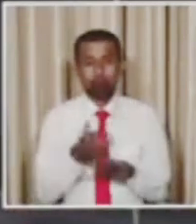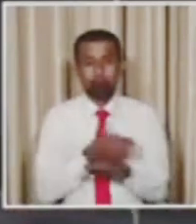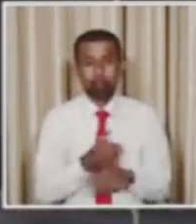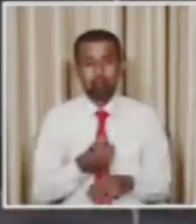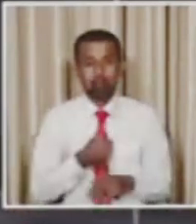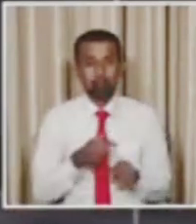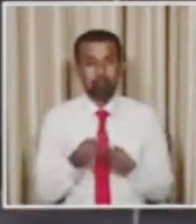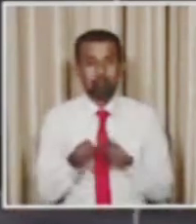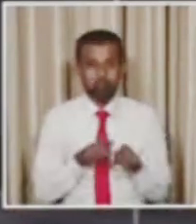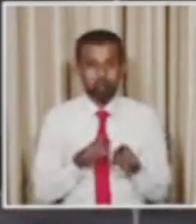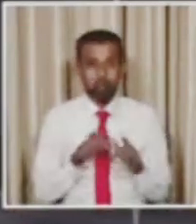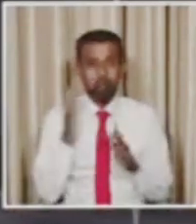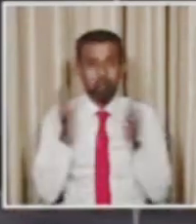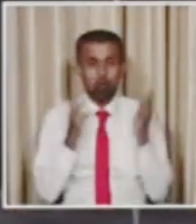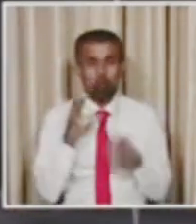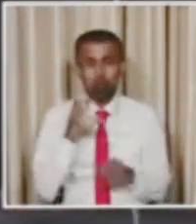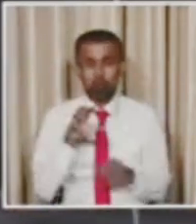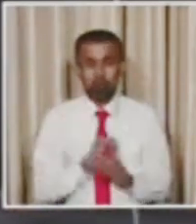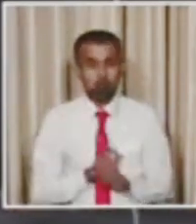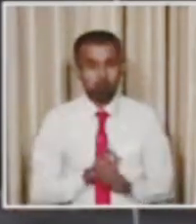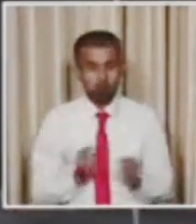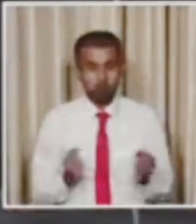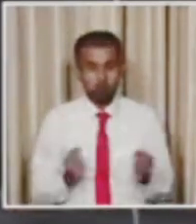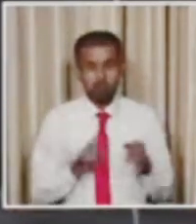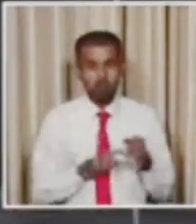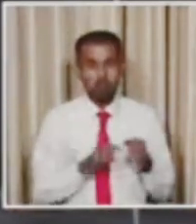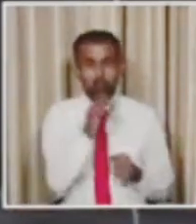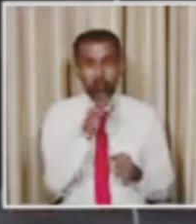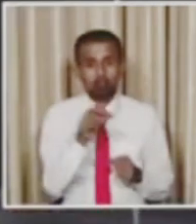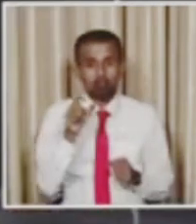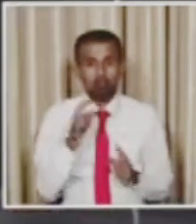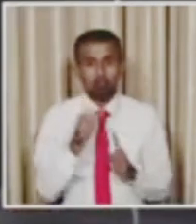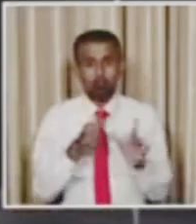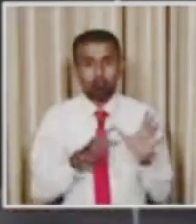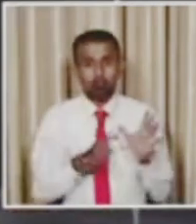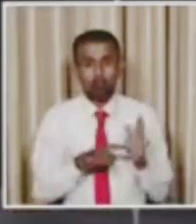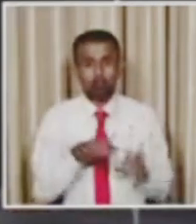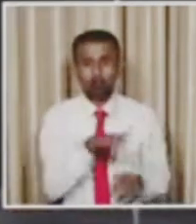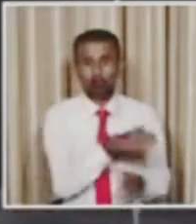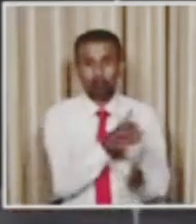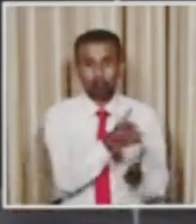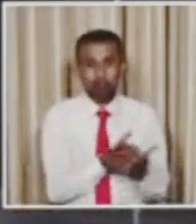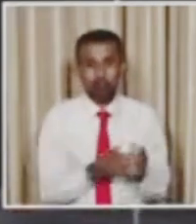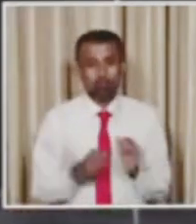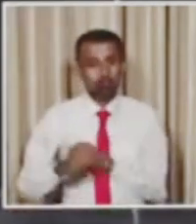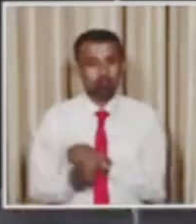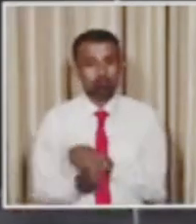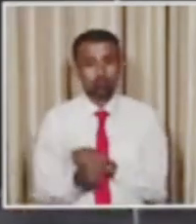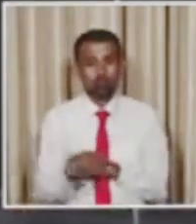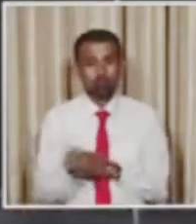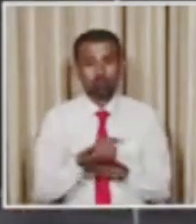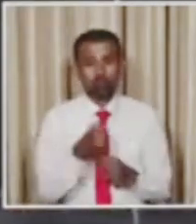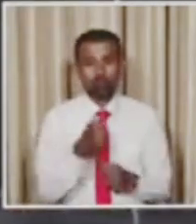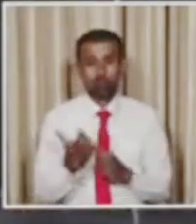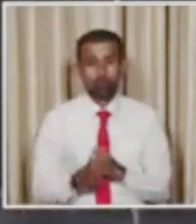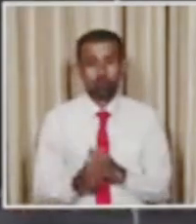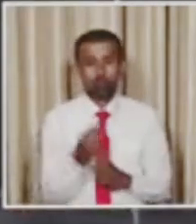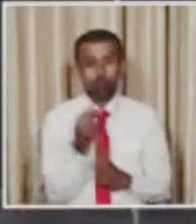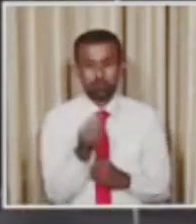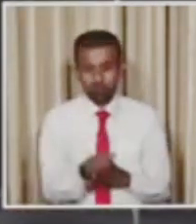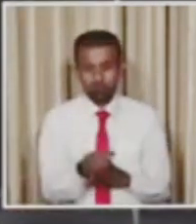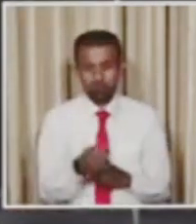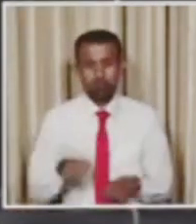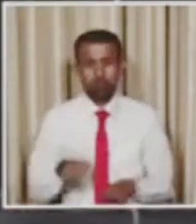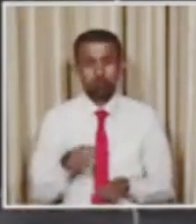අනුව ලෝකේ රටක් නොමැතිව හිටවූ යුදෙව්වන්ට පලස්තීන භූමිය තුළ බලහත්කාරයෙන් වෙනම රාජ්‍යයක් හදලා දෙන්න. අද තියෙන